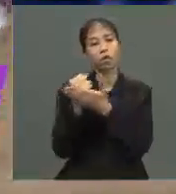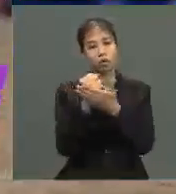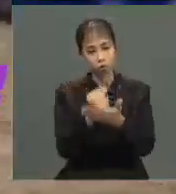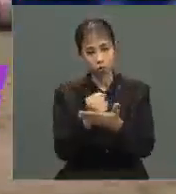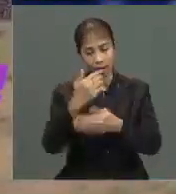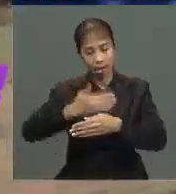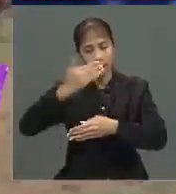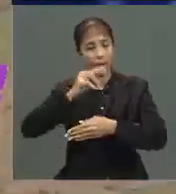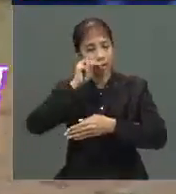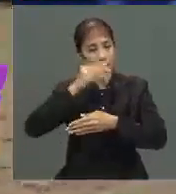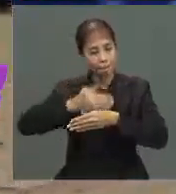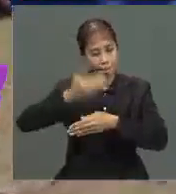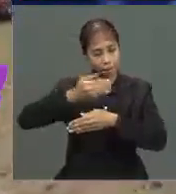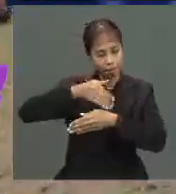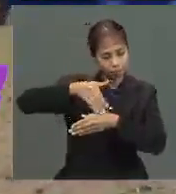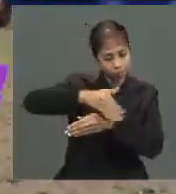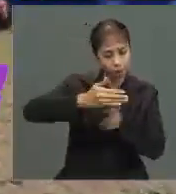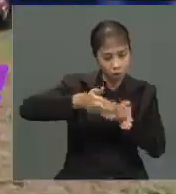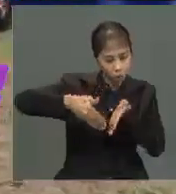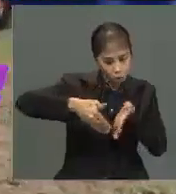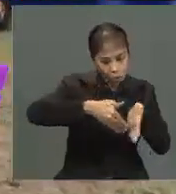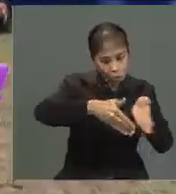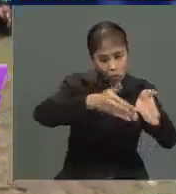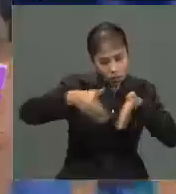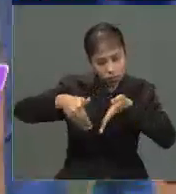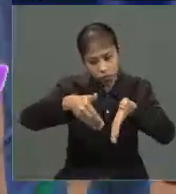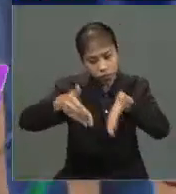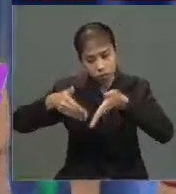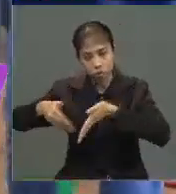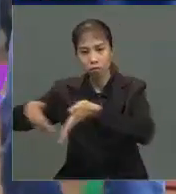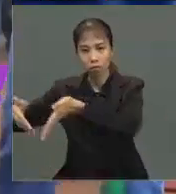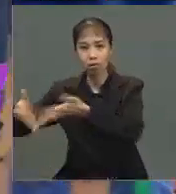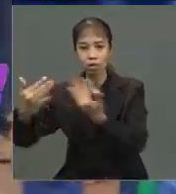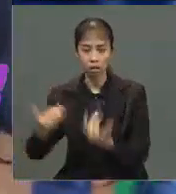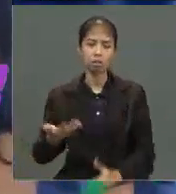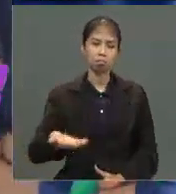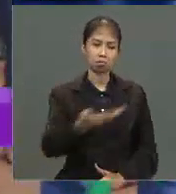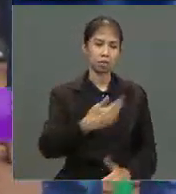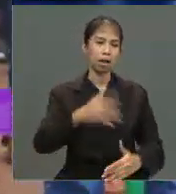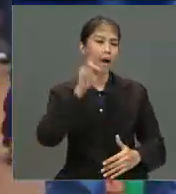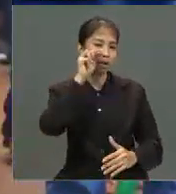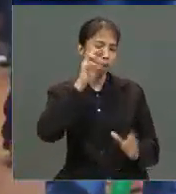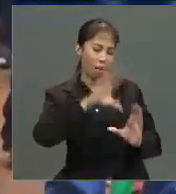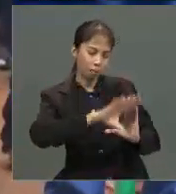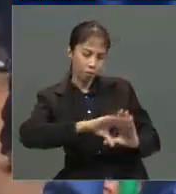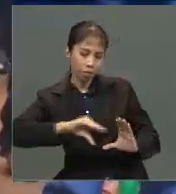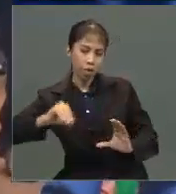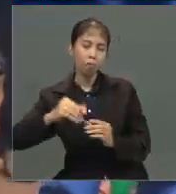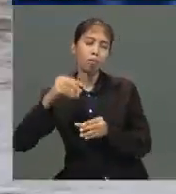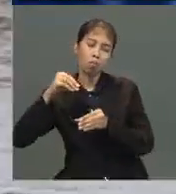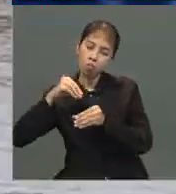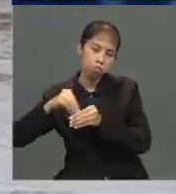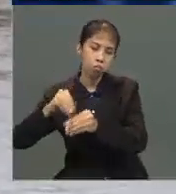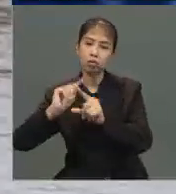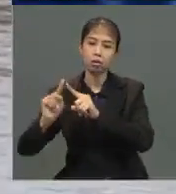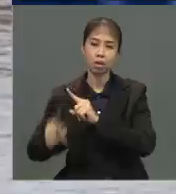คลองชลประทานต่างๆในลักษณะเลี้ยงคลองเพื่อให้ชาวบ้านได้พอสูบน้ำไปบรรเทาพื้นที่ที่มีการเพาะปลู